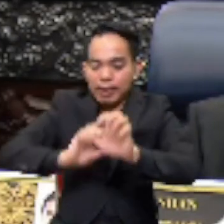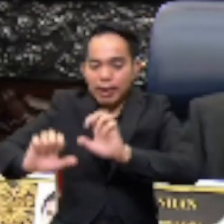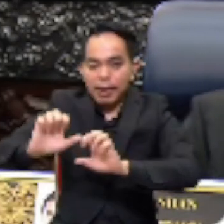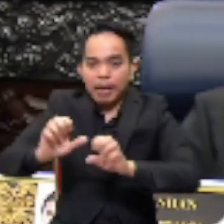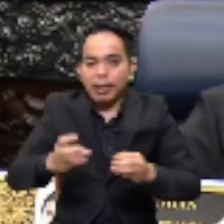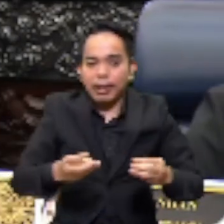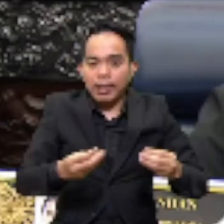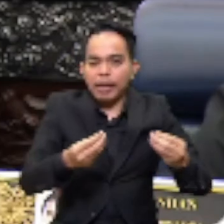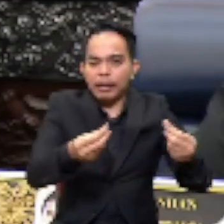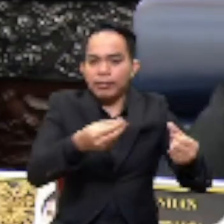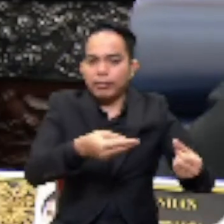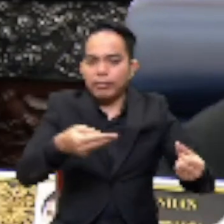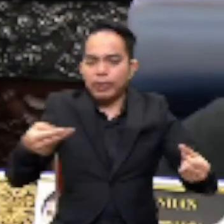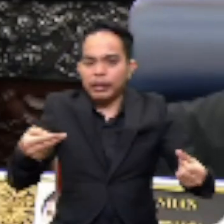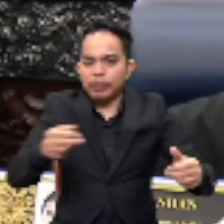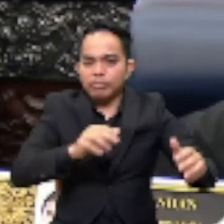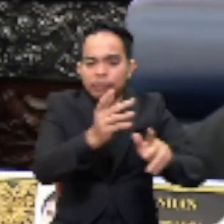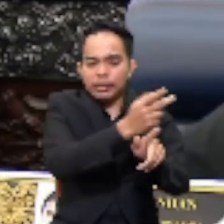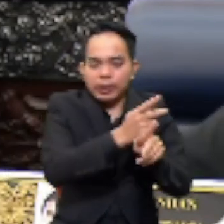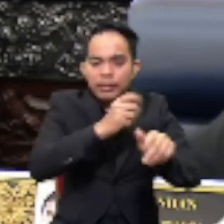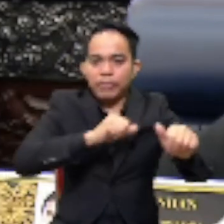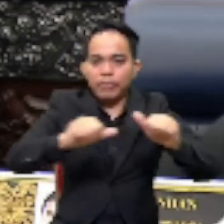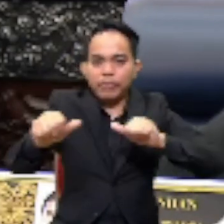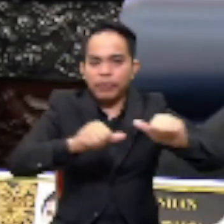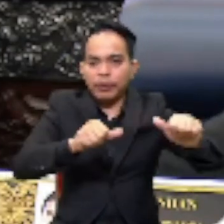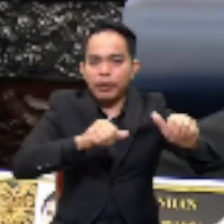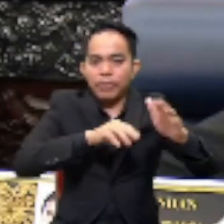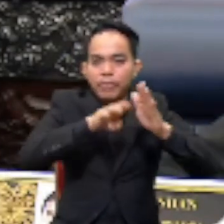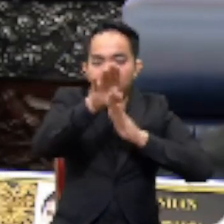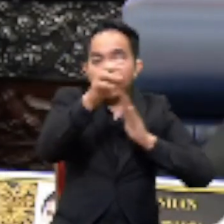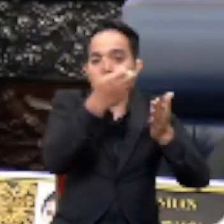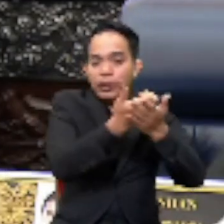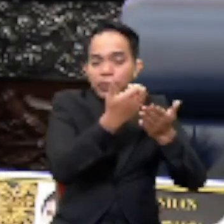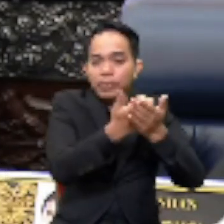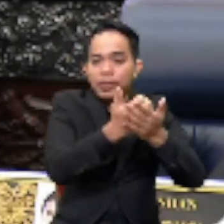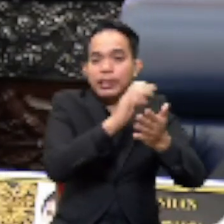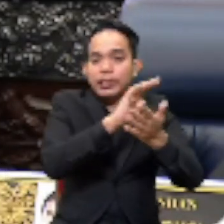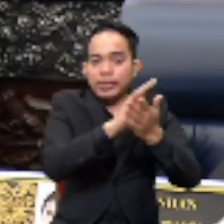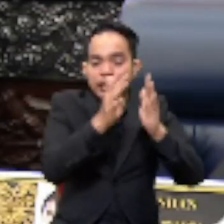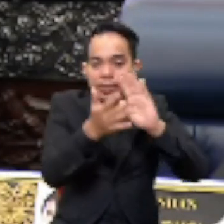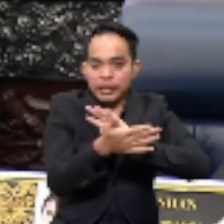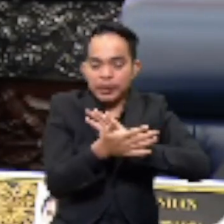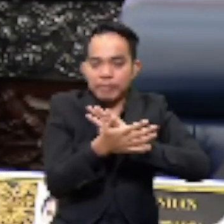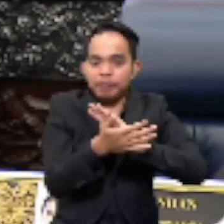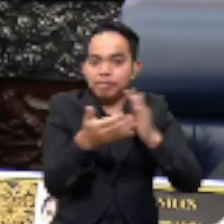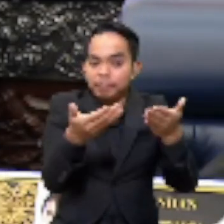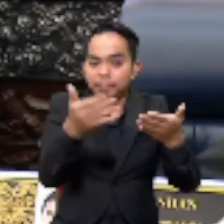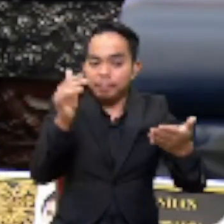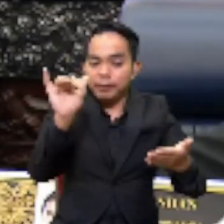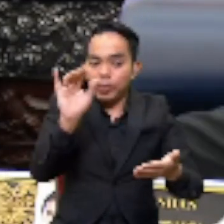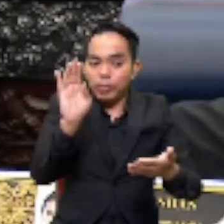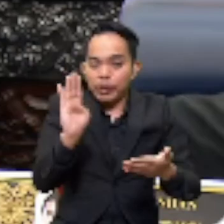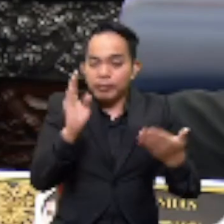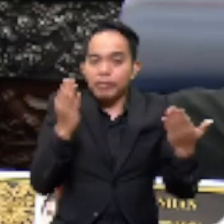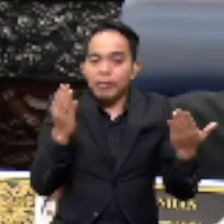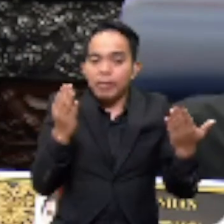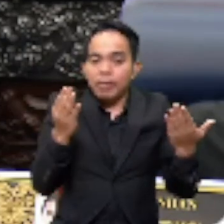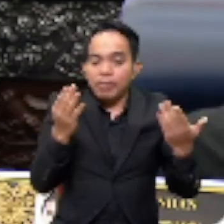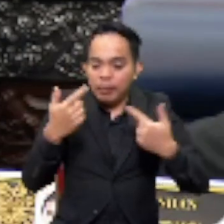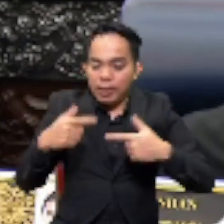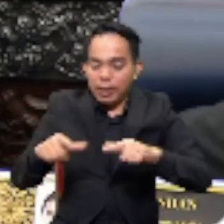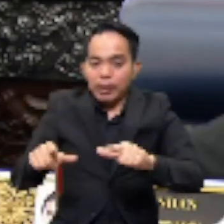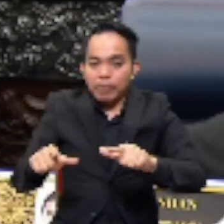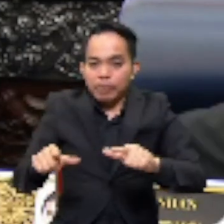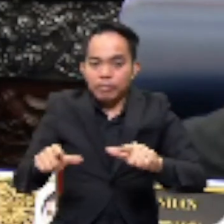produktiviti yang tinggi dan menyuntik ekonomi setempat maka secara keseluruhannya tuan yang di-pertua pelaksanaan pembaharuan